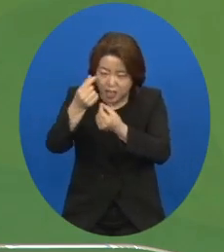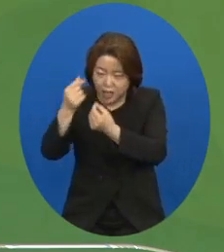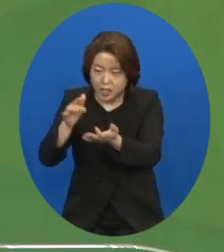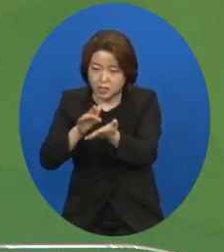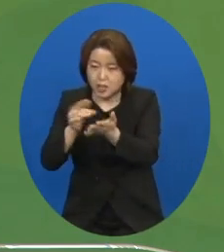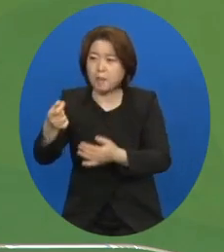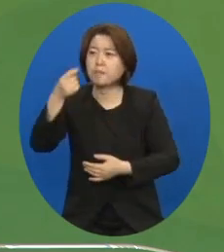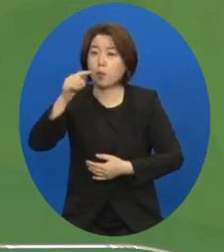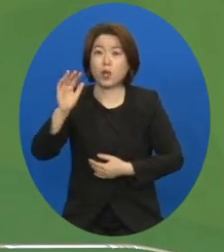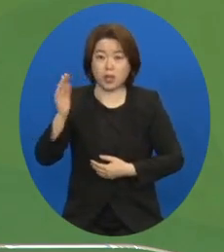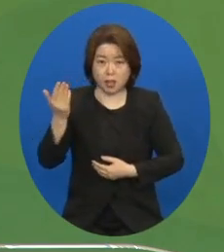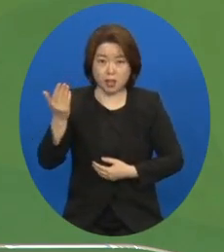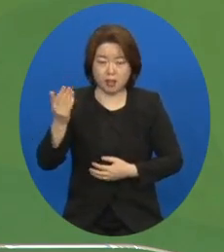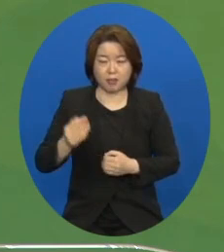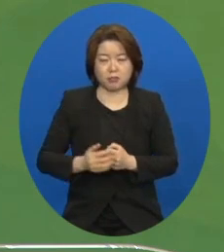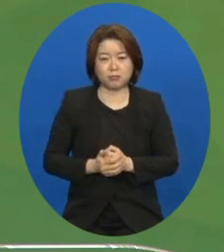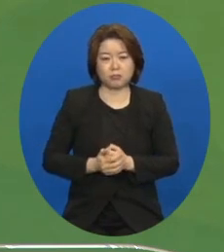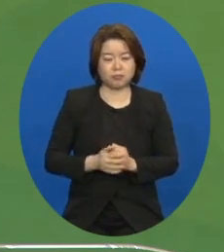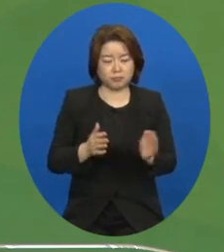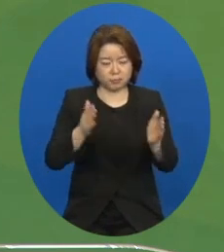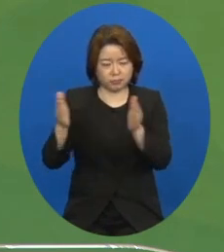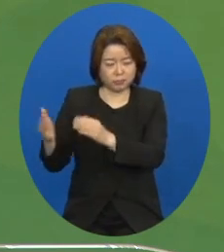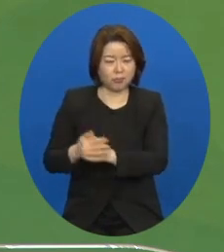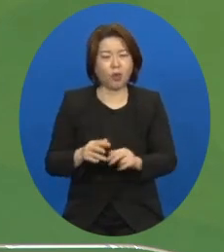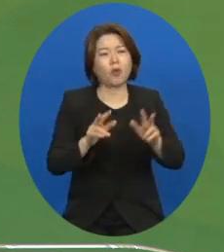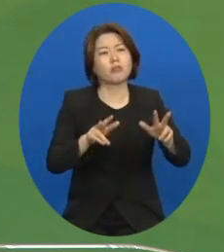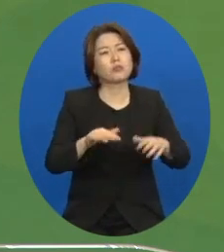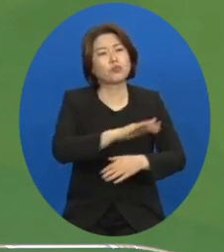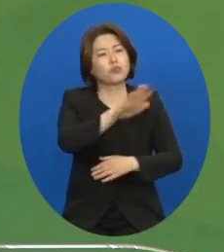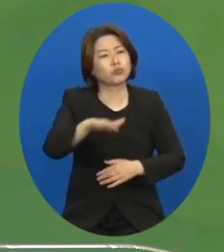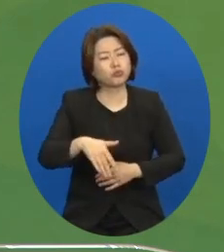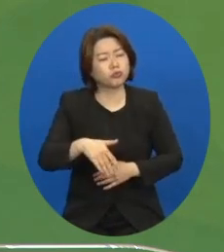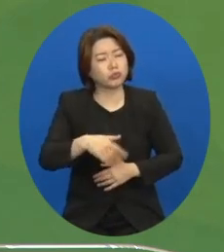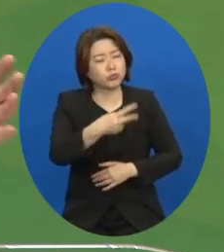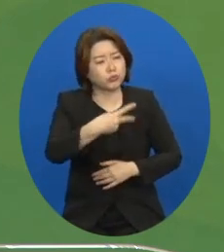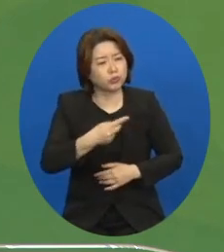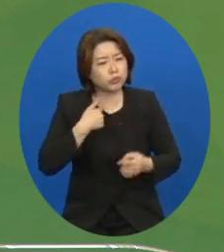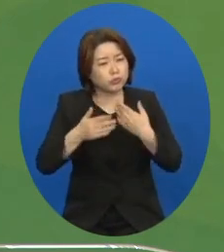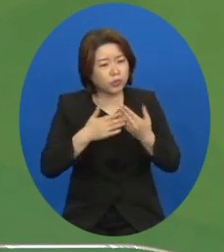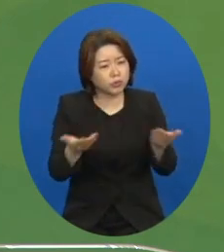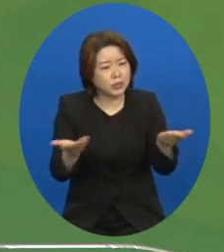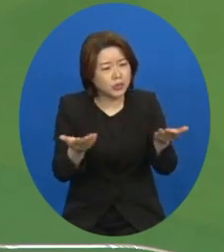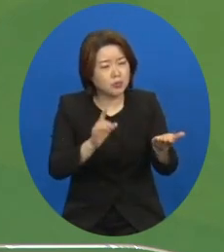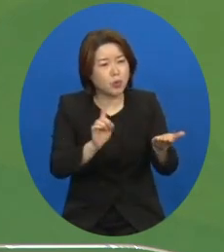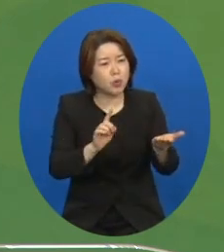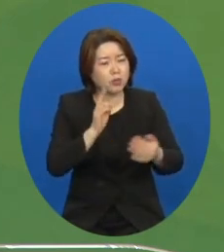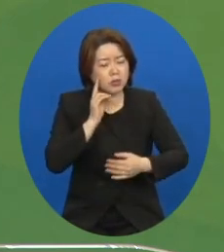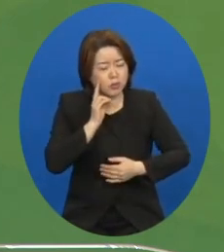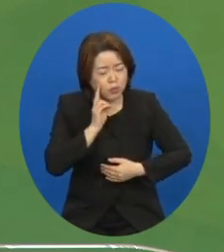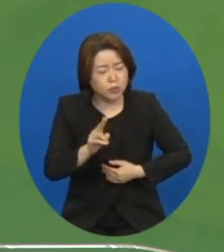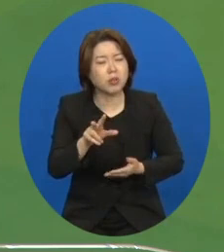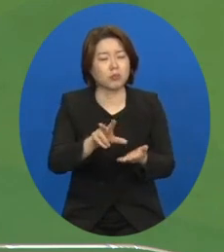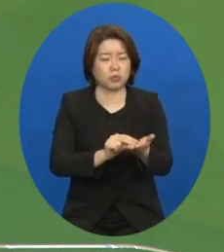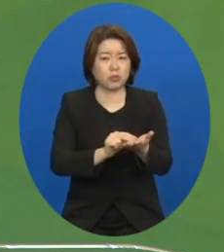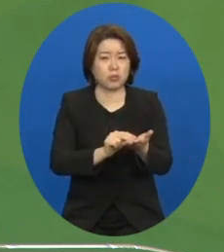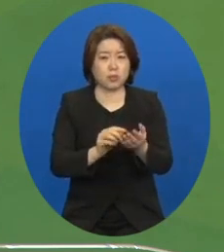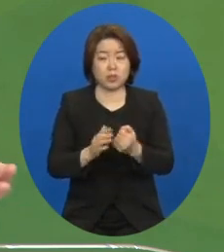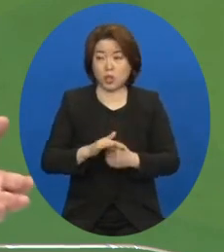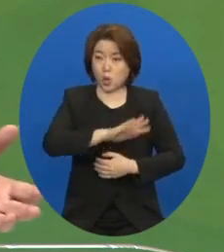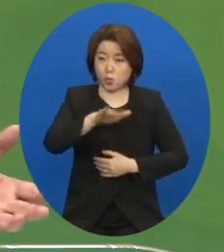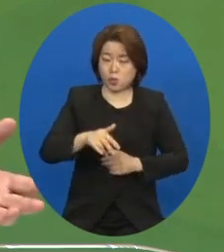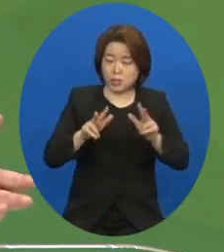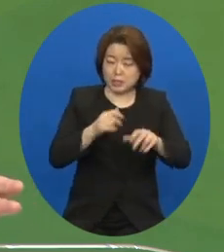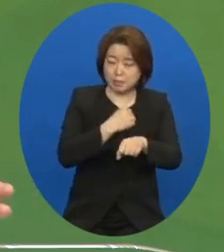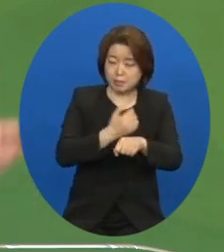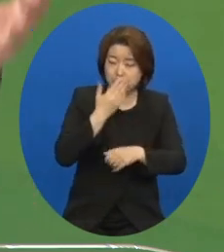것이라. 근데 지금 우리가 지금 겪고 있는 일은 그것보다도 더 심각한 문제라. 우리가 지금 할